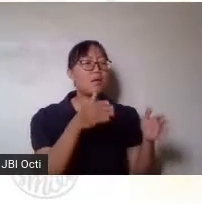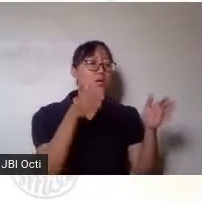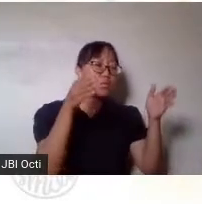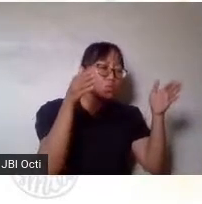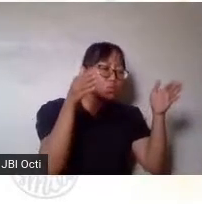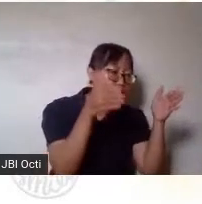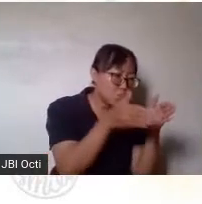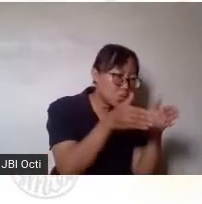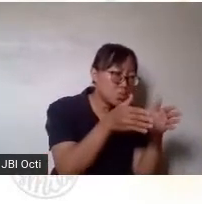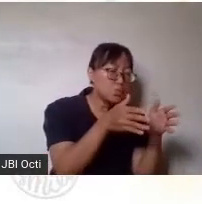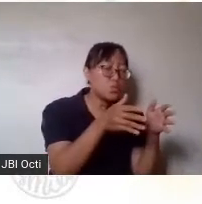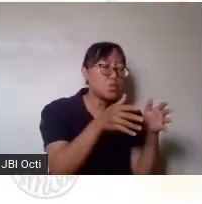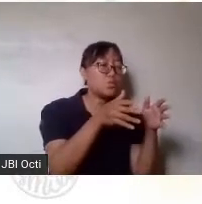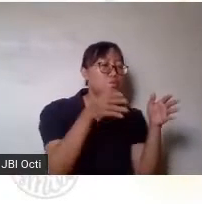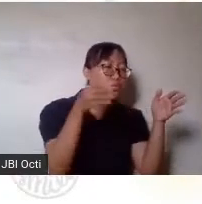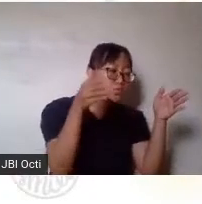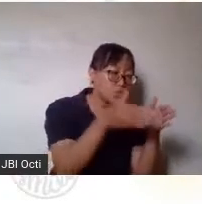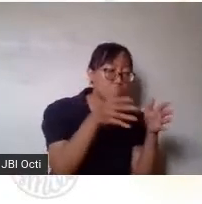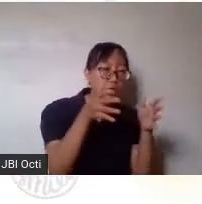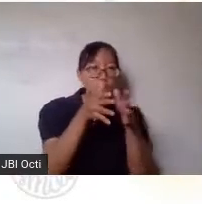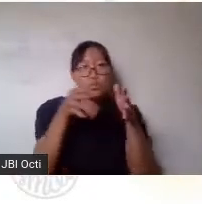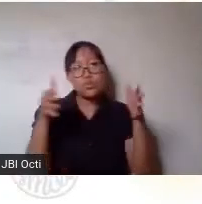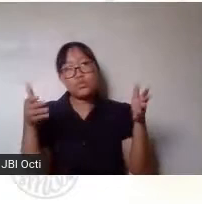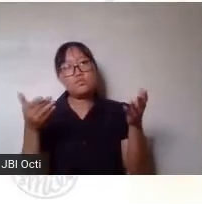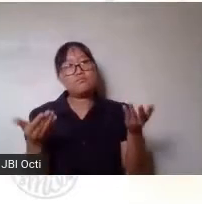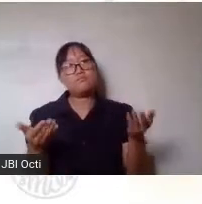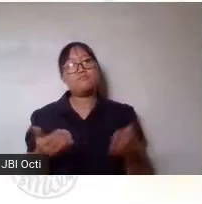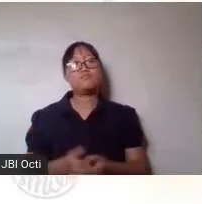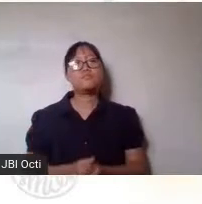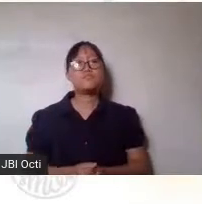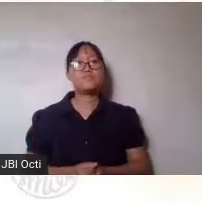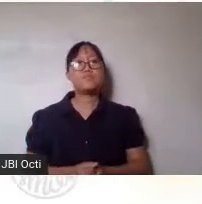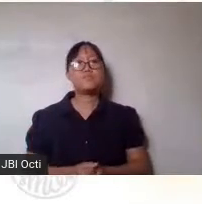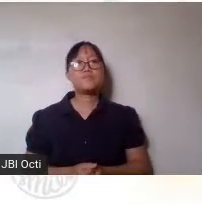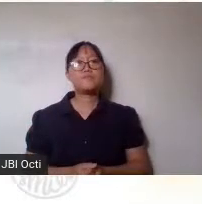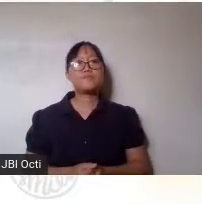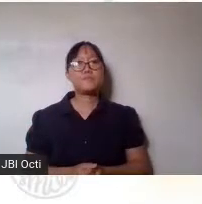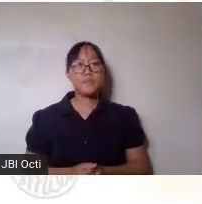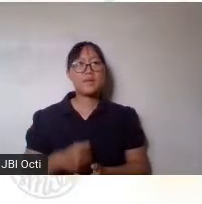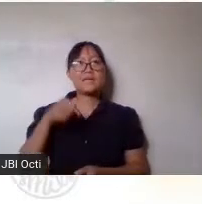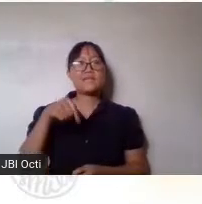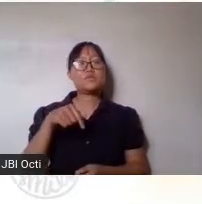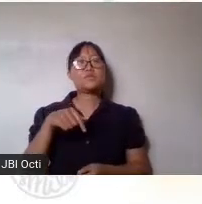yang disampaikan di sesi pertama. Ya, slide berikutnya.